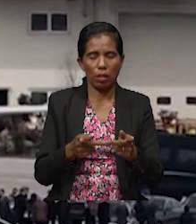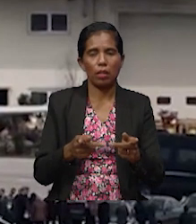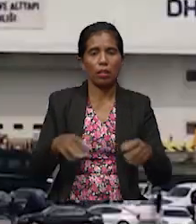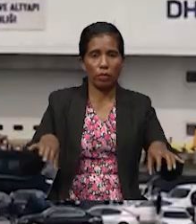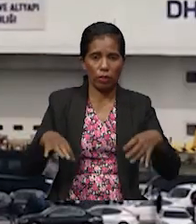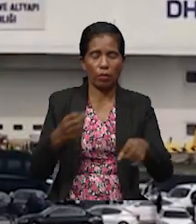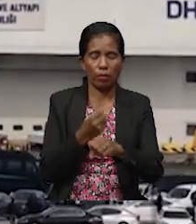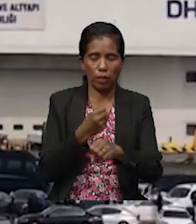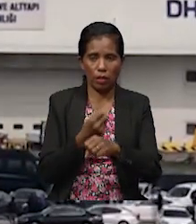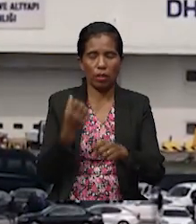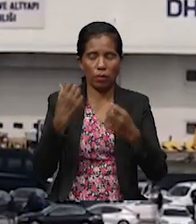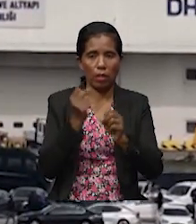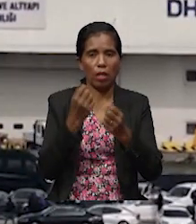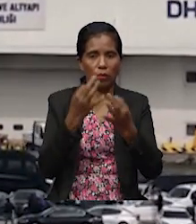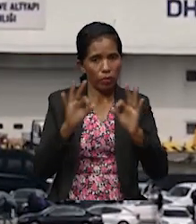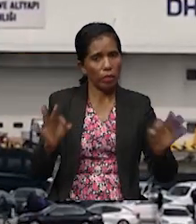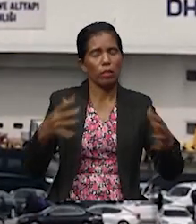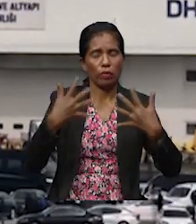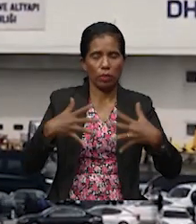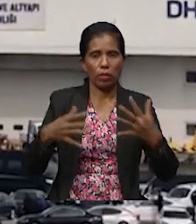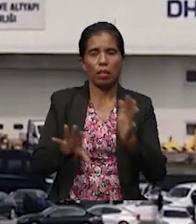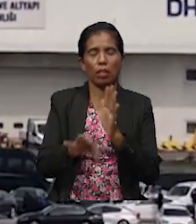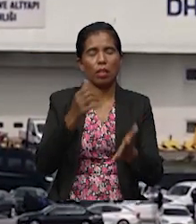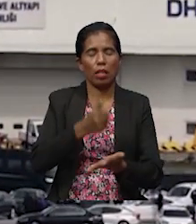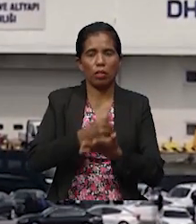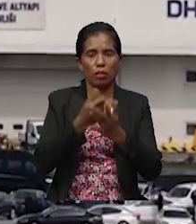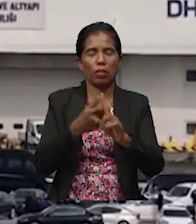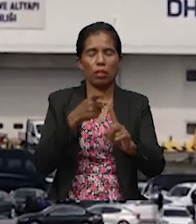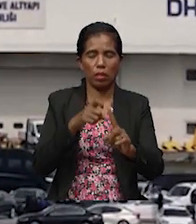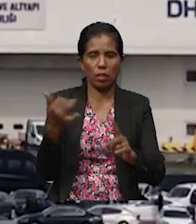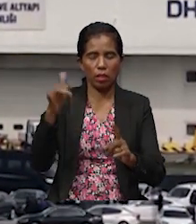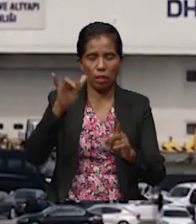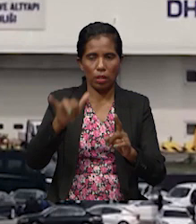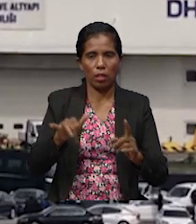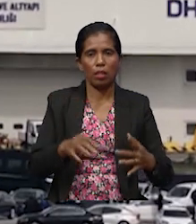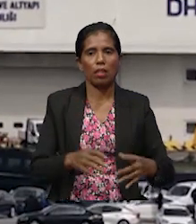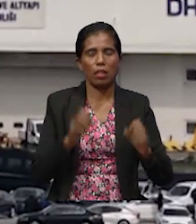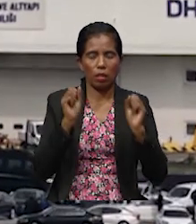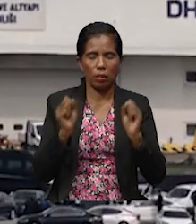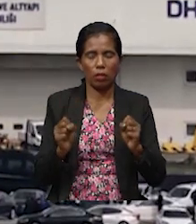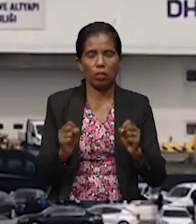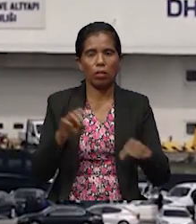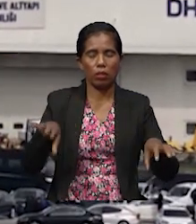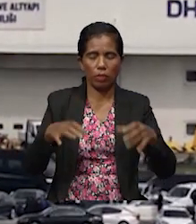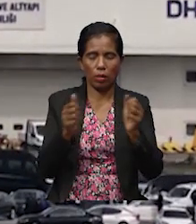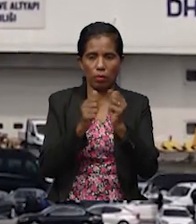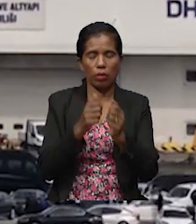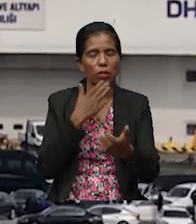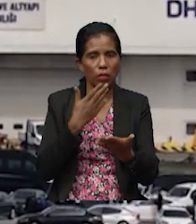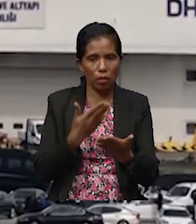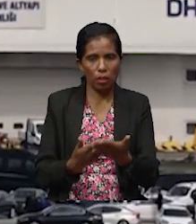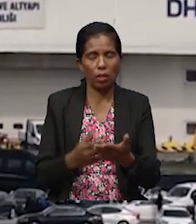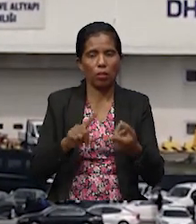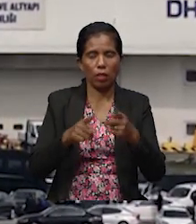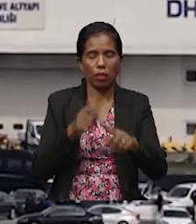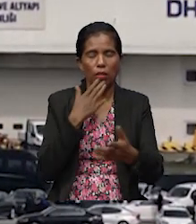hodi akaba funu ne, hetan mos ajuda husi sirane posisaun unika. Nebe manteng relasaun amigável hamutu ko